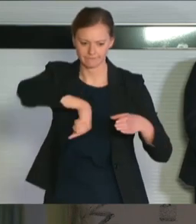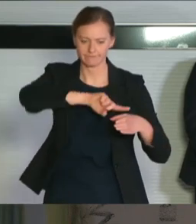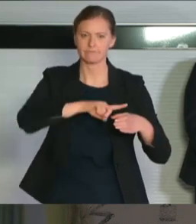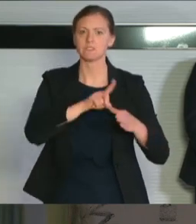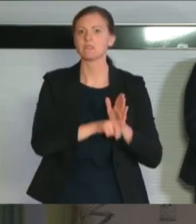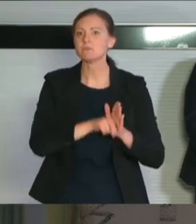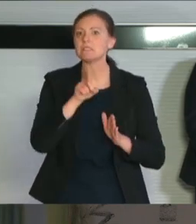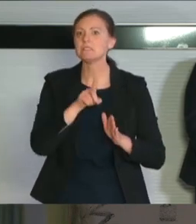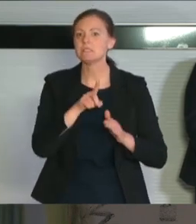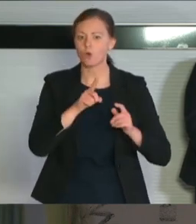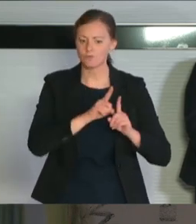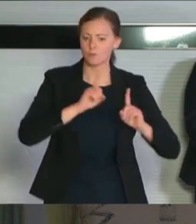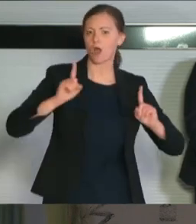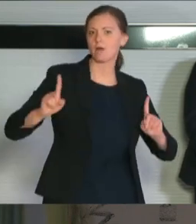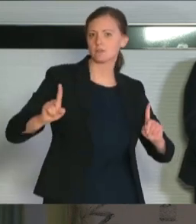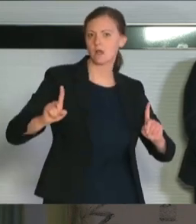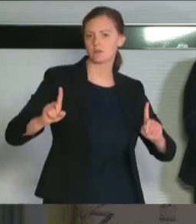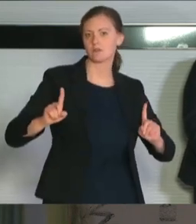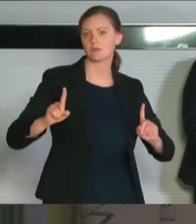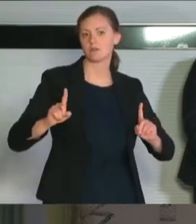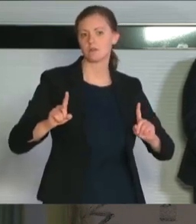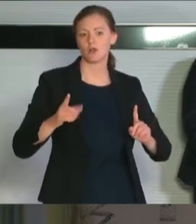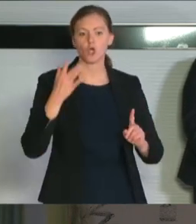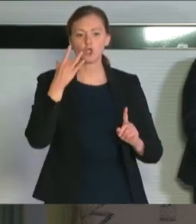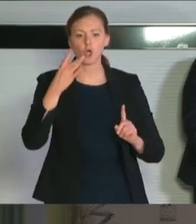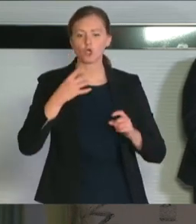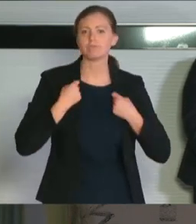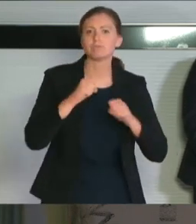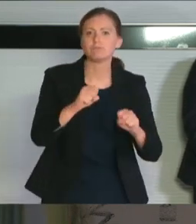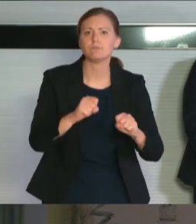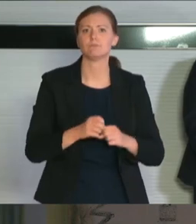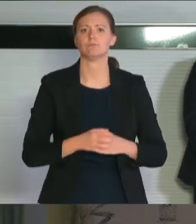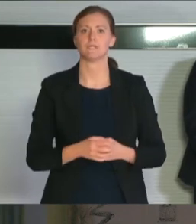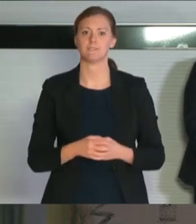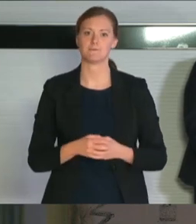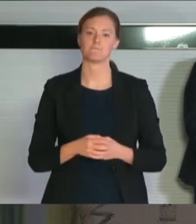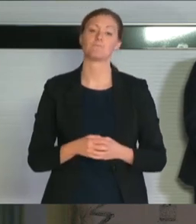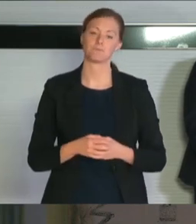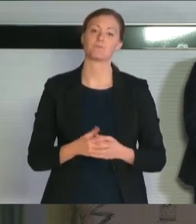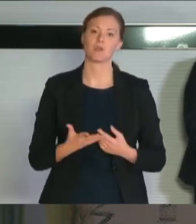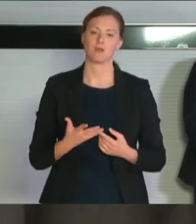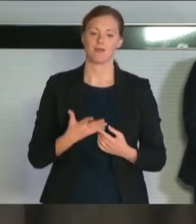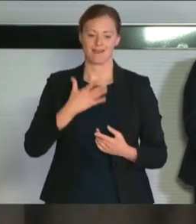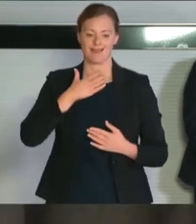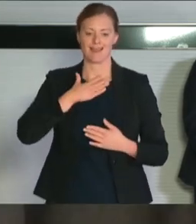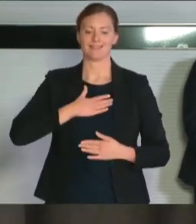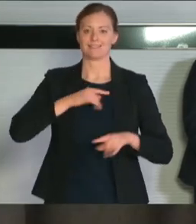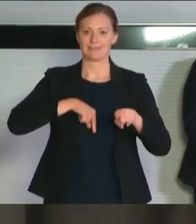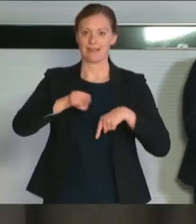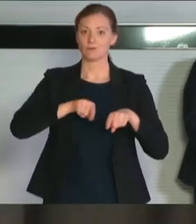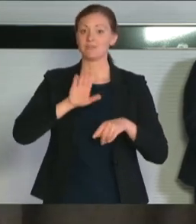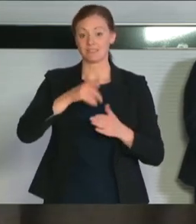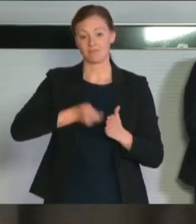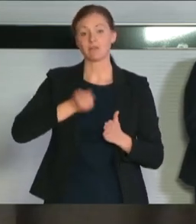og hvor lang avstand det skal være mellom folk. Når trer disse tingene i kraft? Ja, nå er det sånn at helsedirektoratet sitt